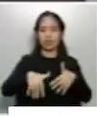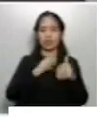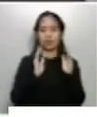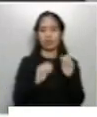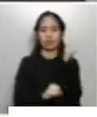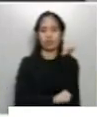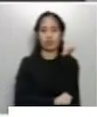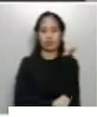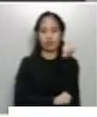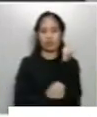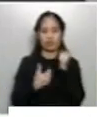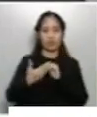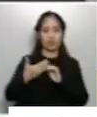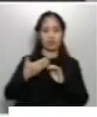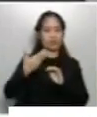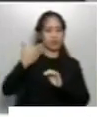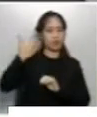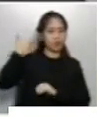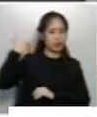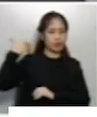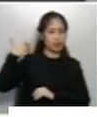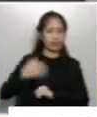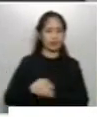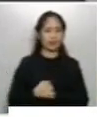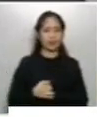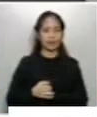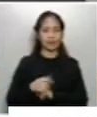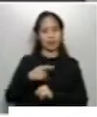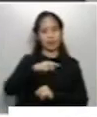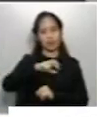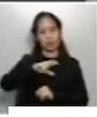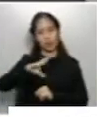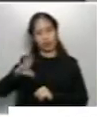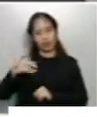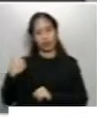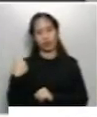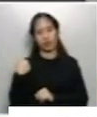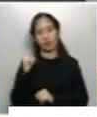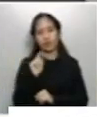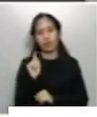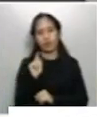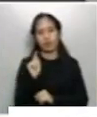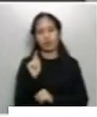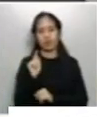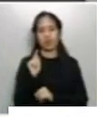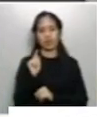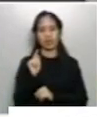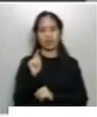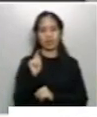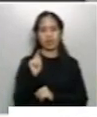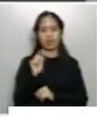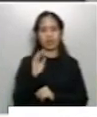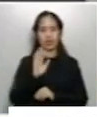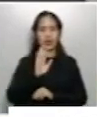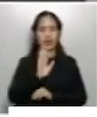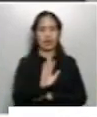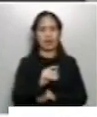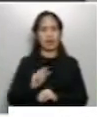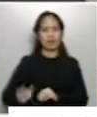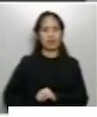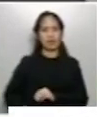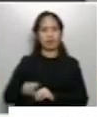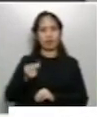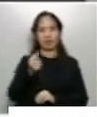ส่วนที่ผ่านมาหลายพระราชบัญญัติไม่ว่าพระราชบัญญัติเรื่องห้ามกินสุนัขอะไรเพื่อนหรือว่าไ